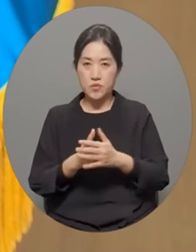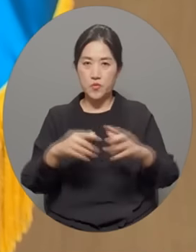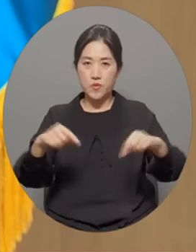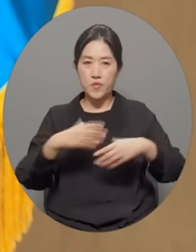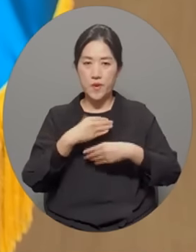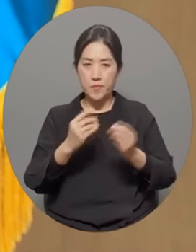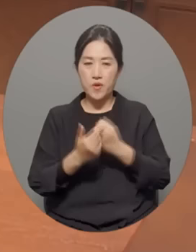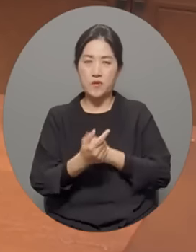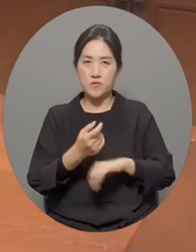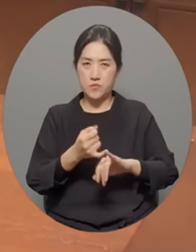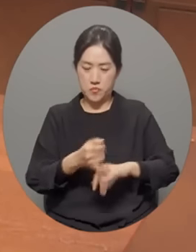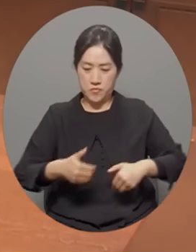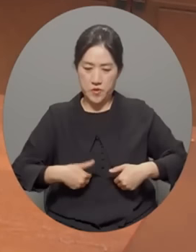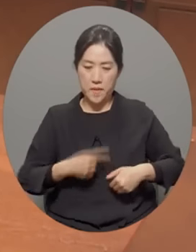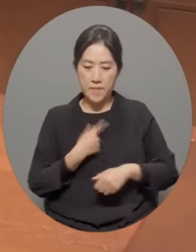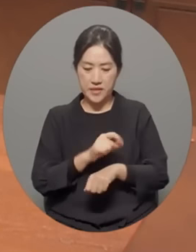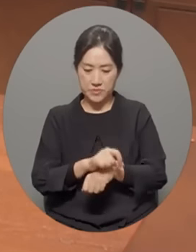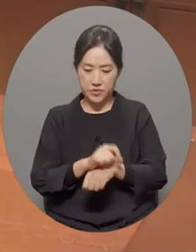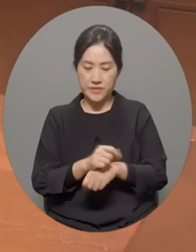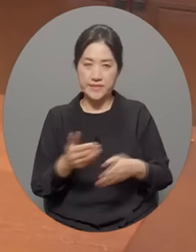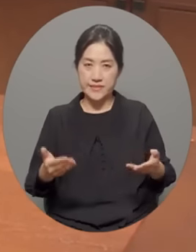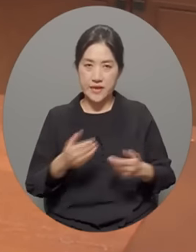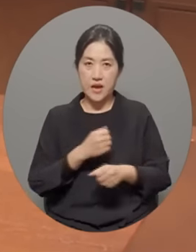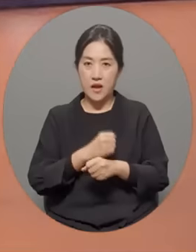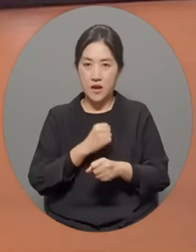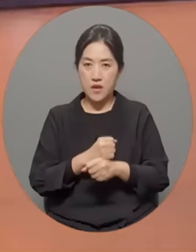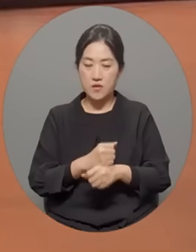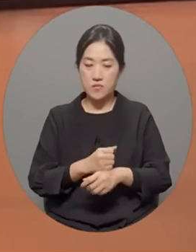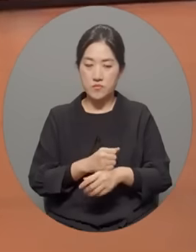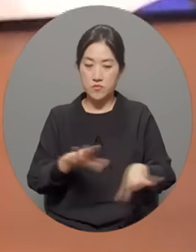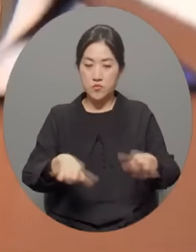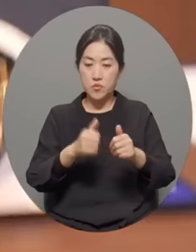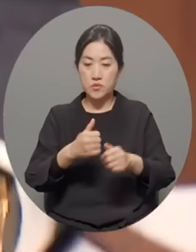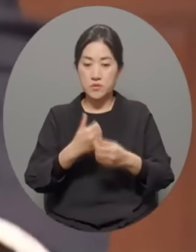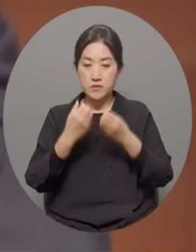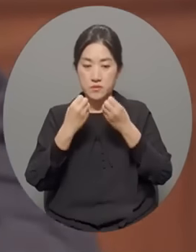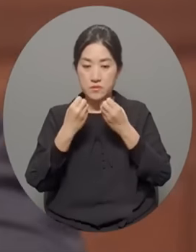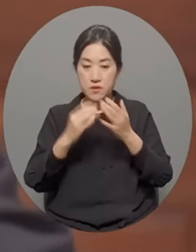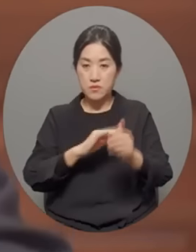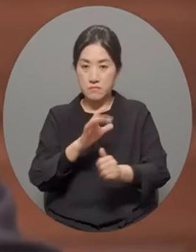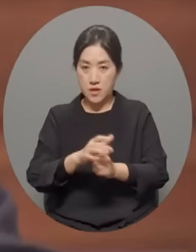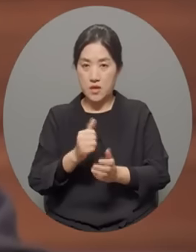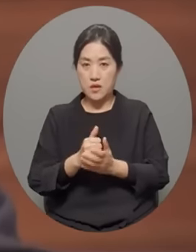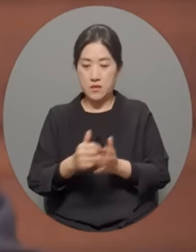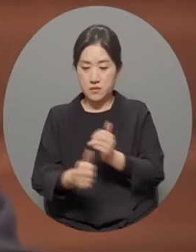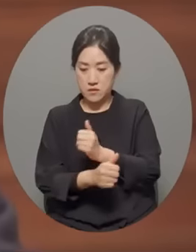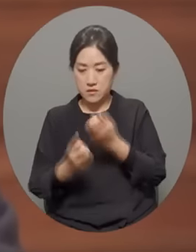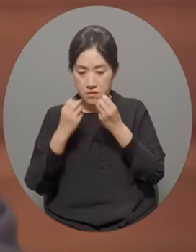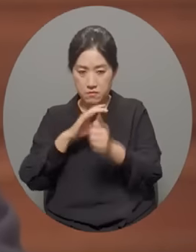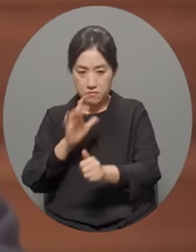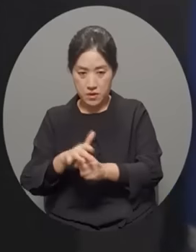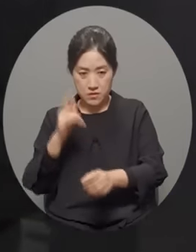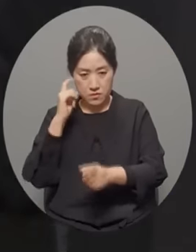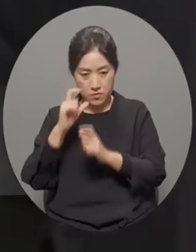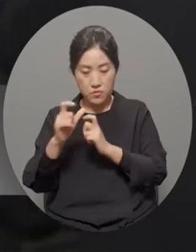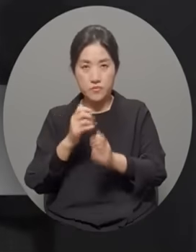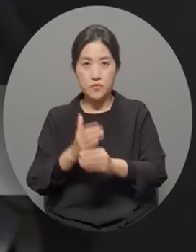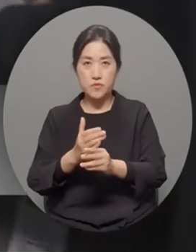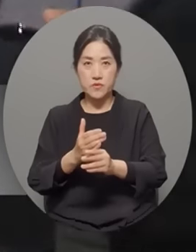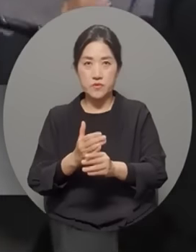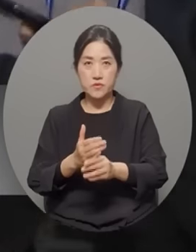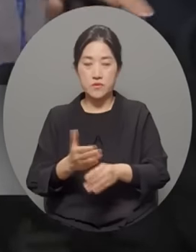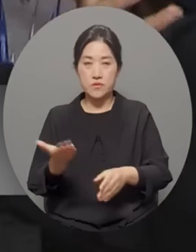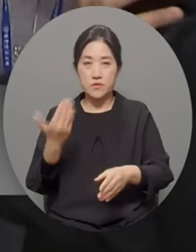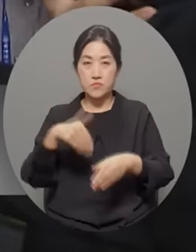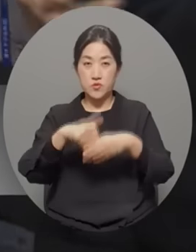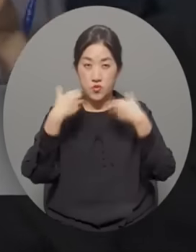일정들만 집무실에서 진행하며 후임 총리를 비롯한 참모진 인선을 고심하고 있습니다 전정부 약권